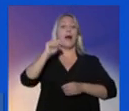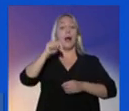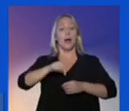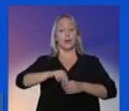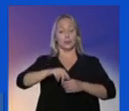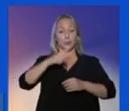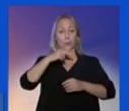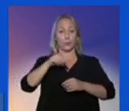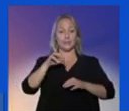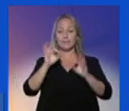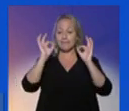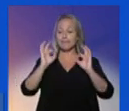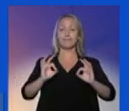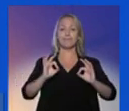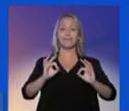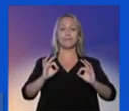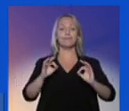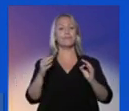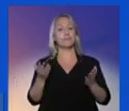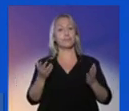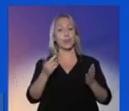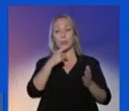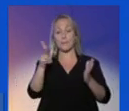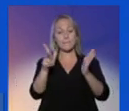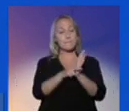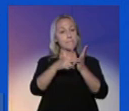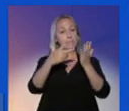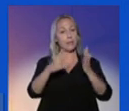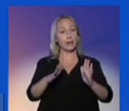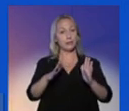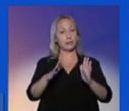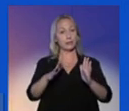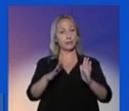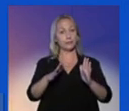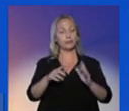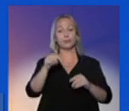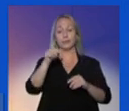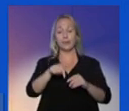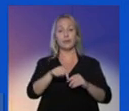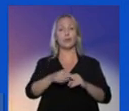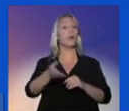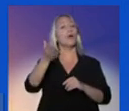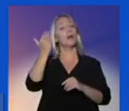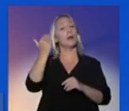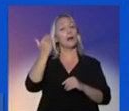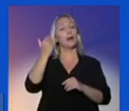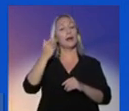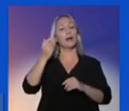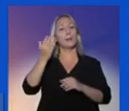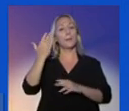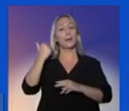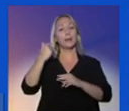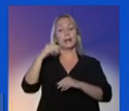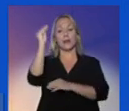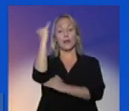διαπίστωση είναι μια διαπίστωση την οποία είχα κάνει όταν είχα μιλήσει